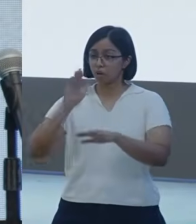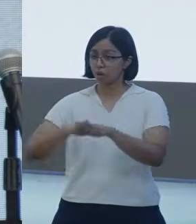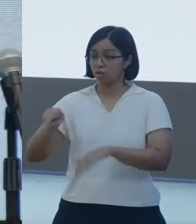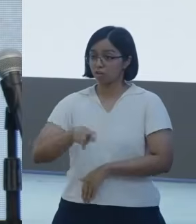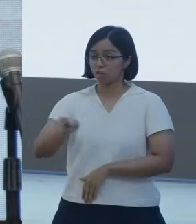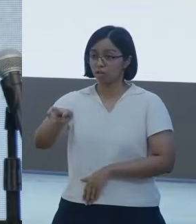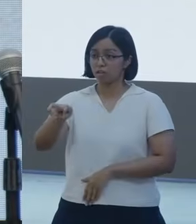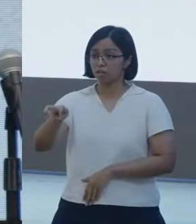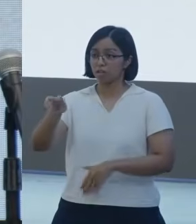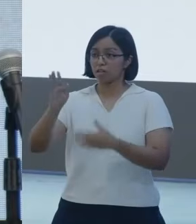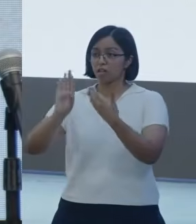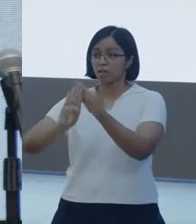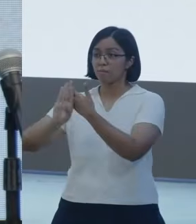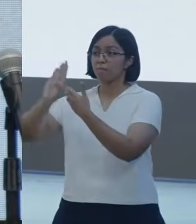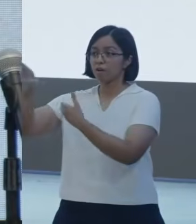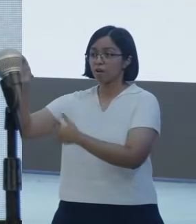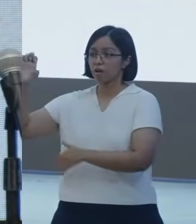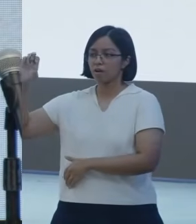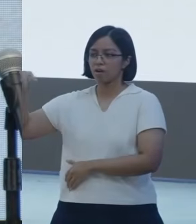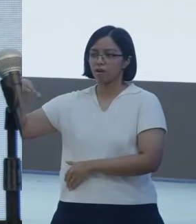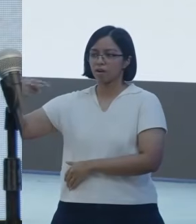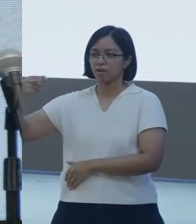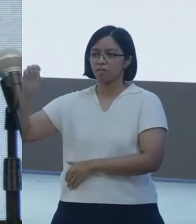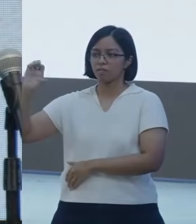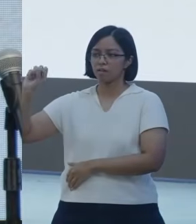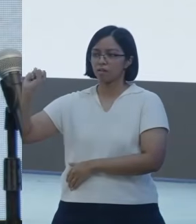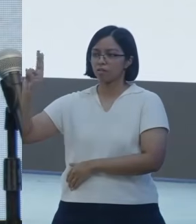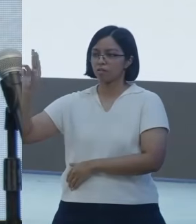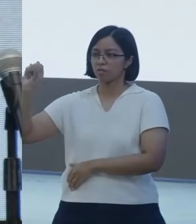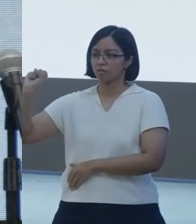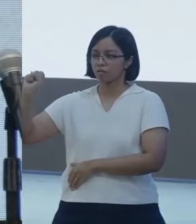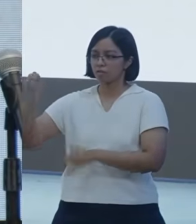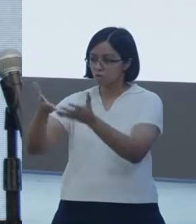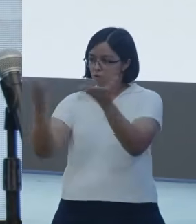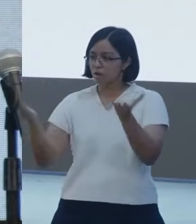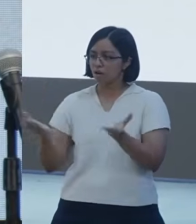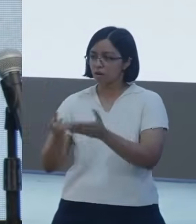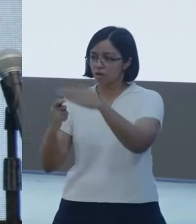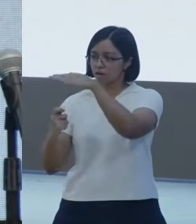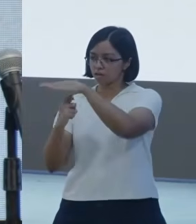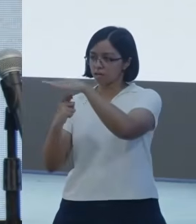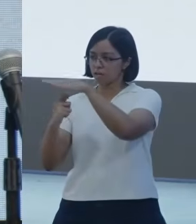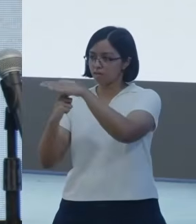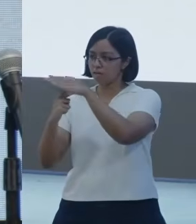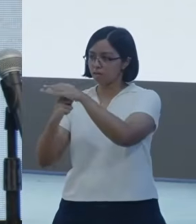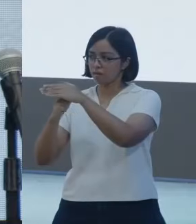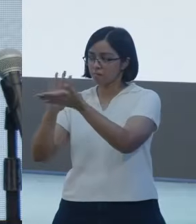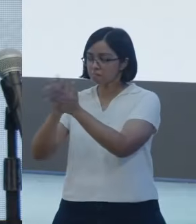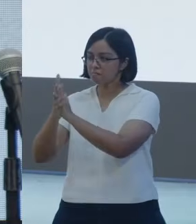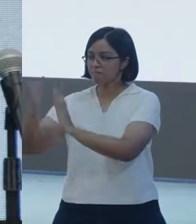Ephesus kung saan iniwan niya si Timothy para maging pastor nito.